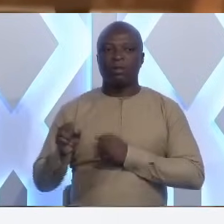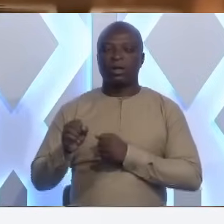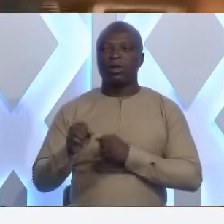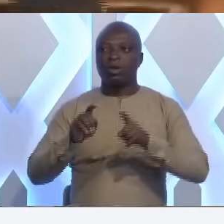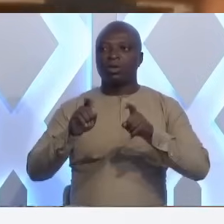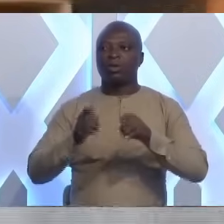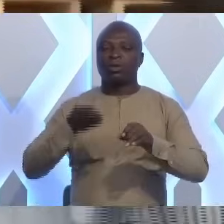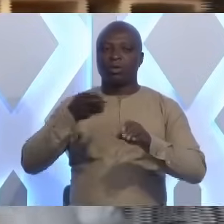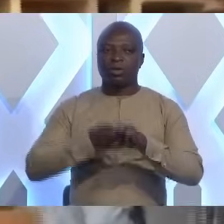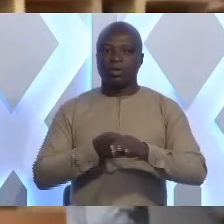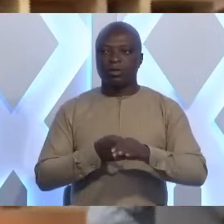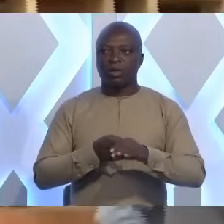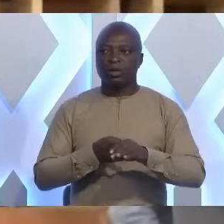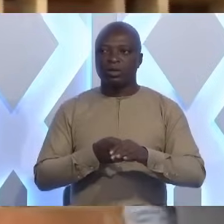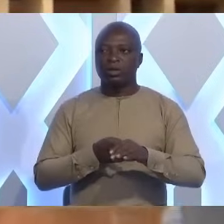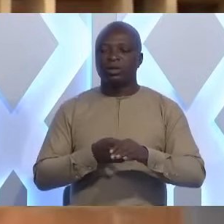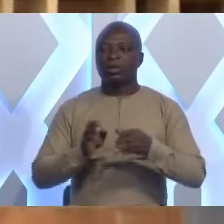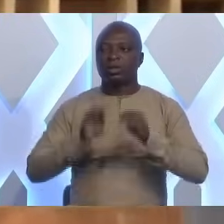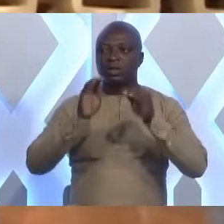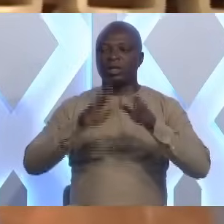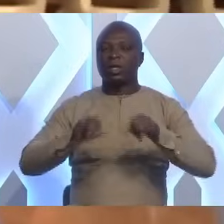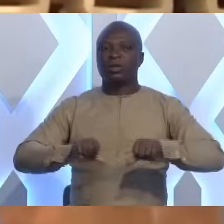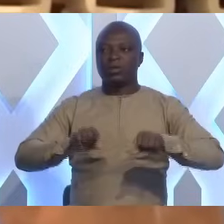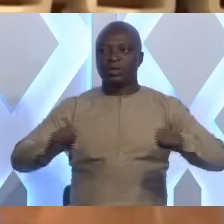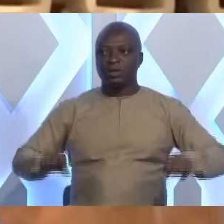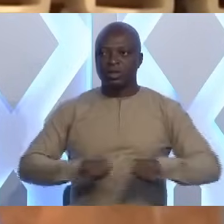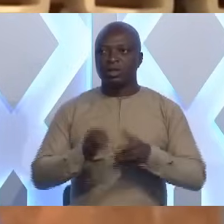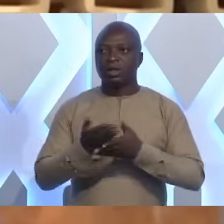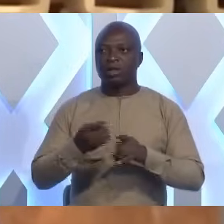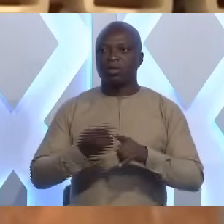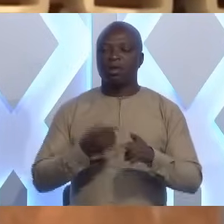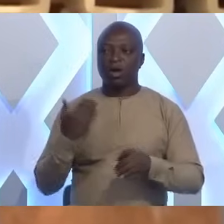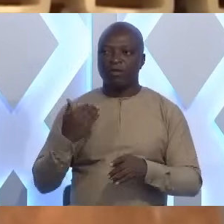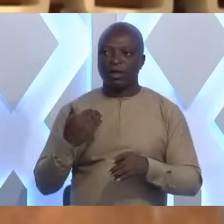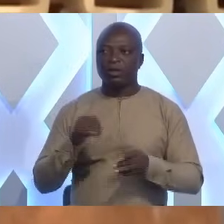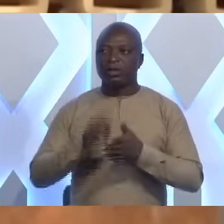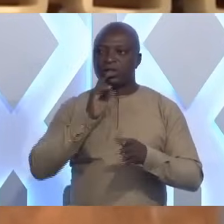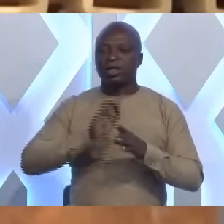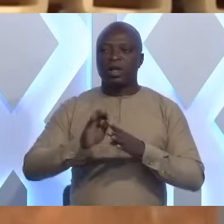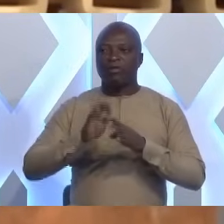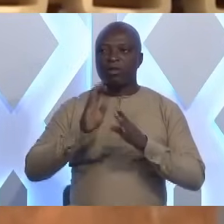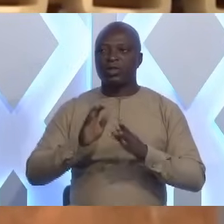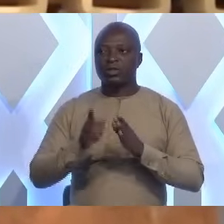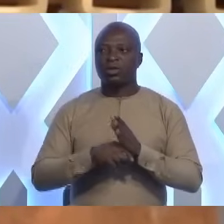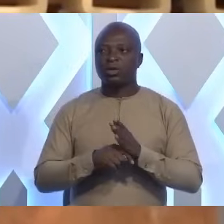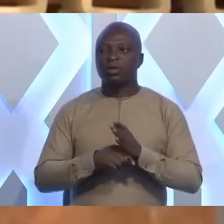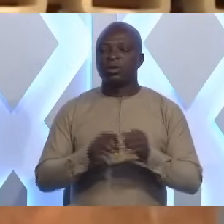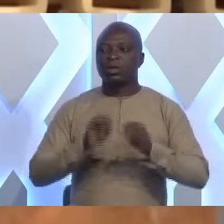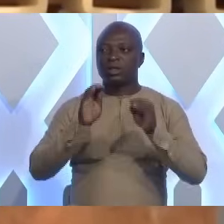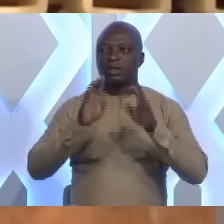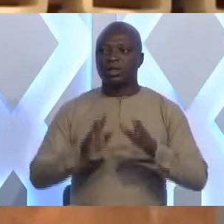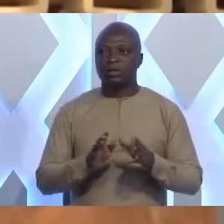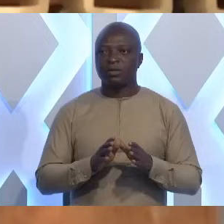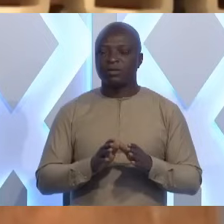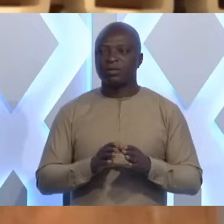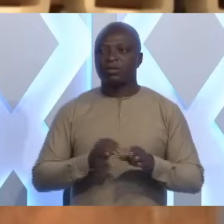de recrutement des enseignants de sciences. Quelques mois auparavant, c'était la formation des enseignants